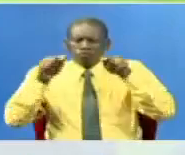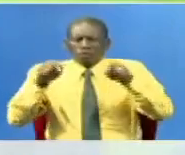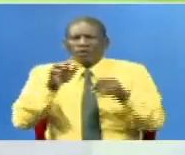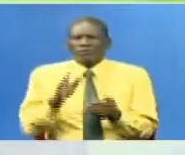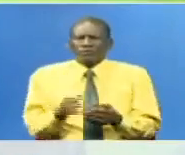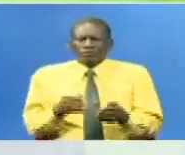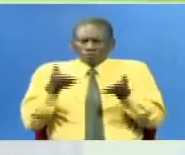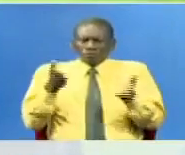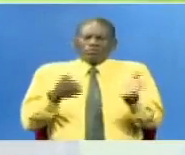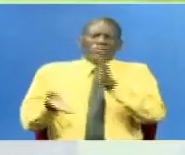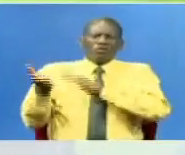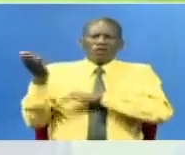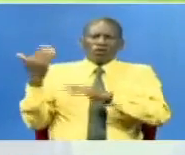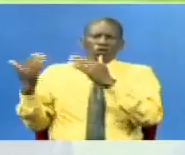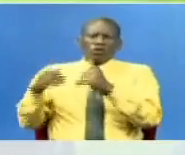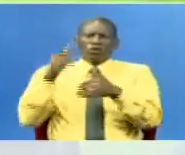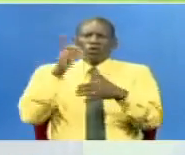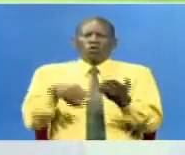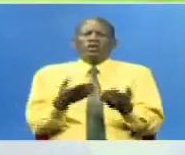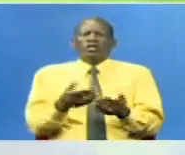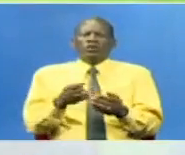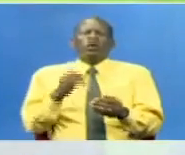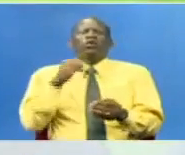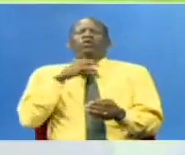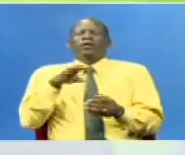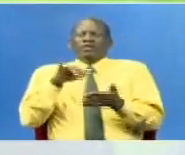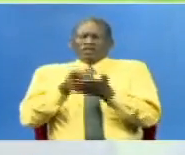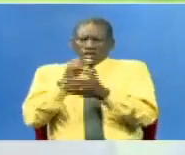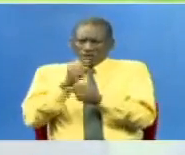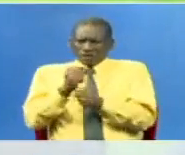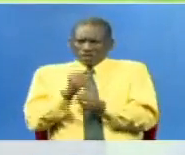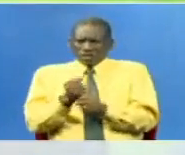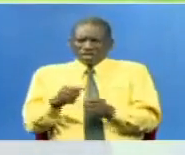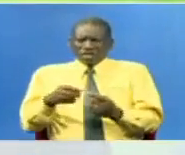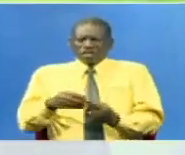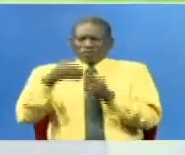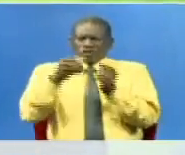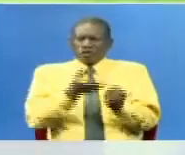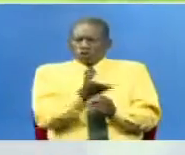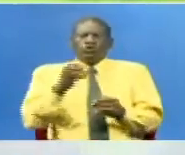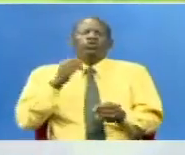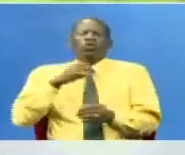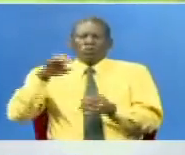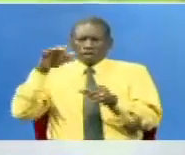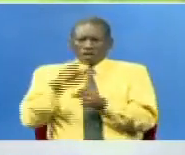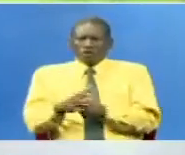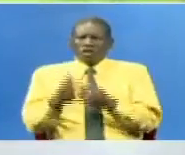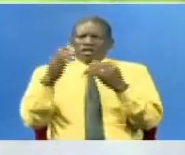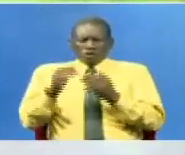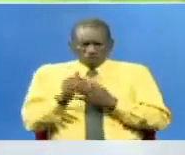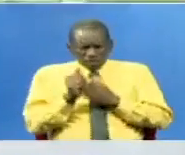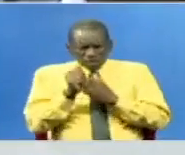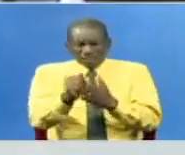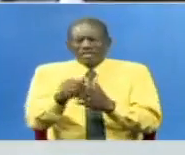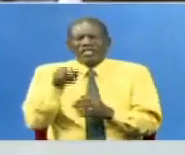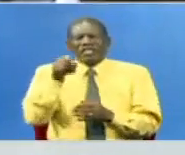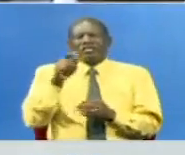mambo ya zamani ambao walikuwa wanalia wanafanywa na hasa wale ambao walilia sana ndio wanaongoza kufanya hiyo